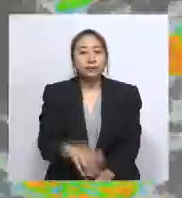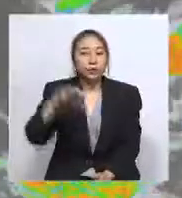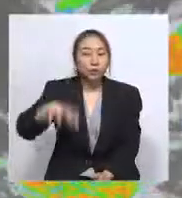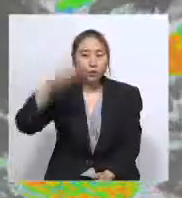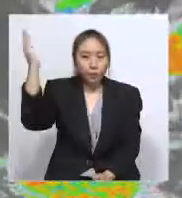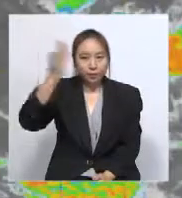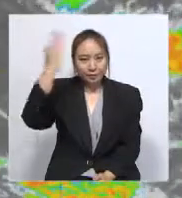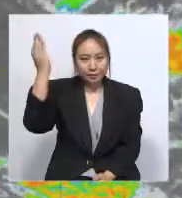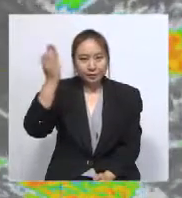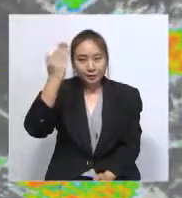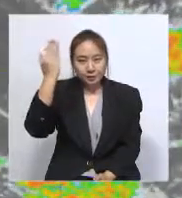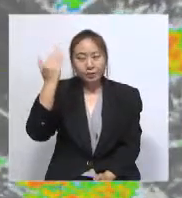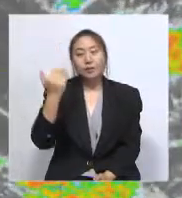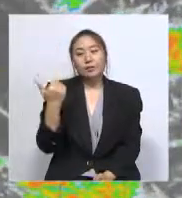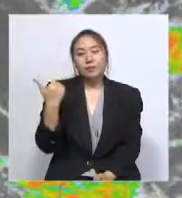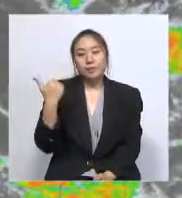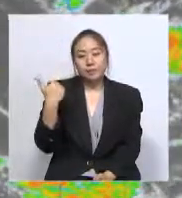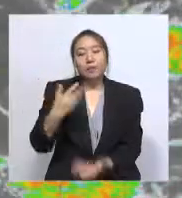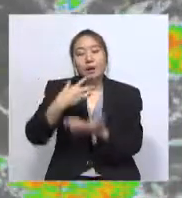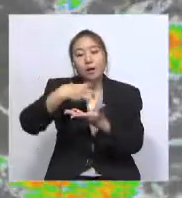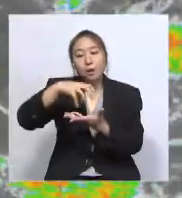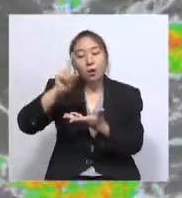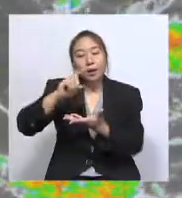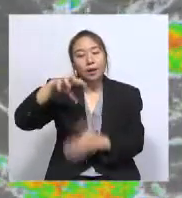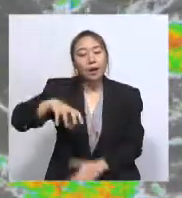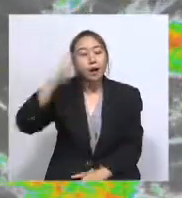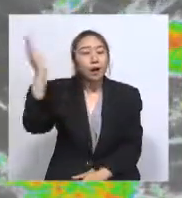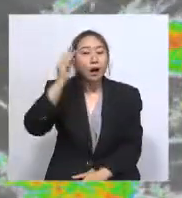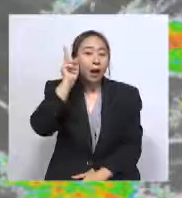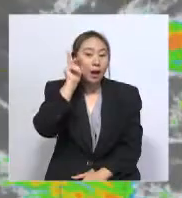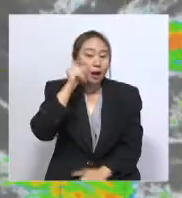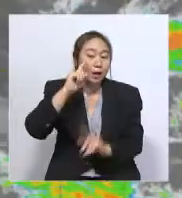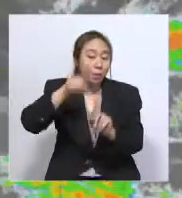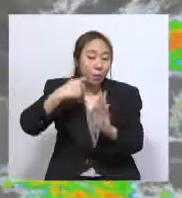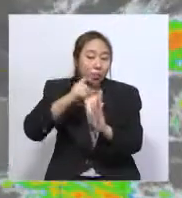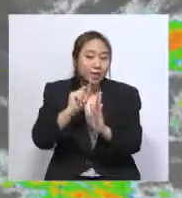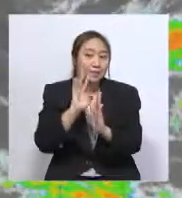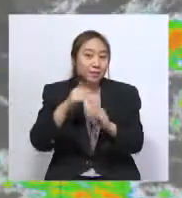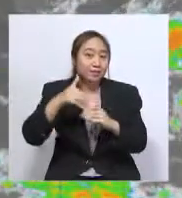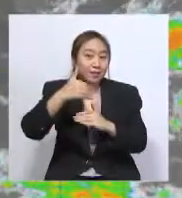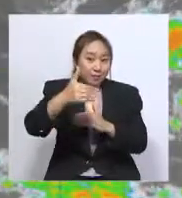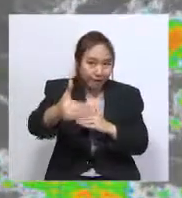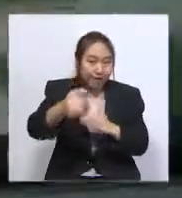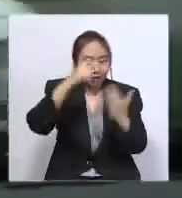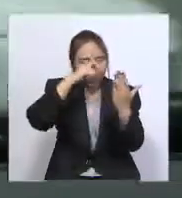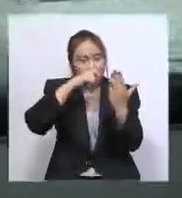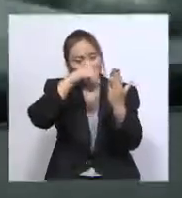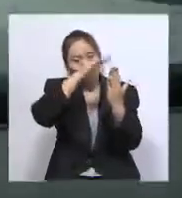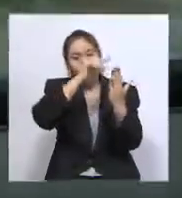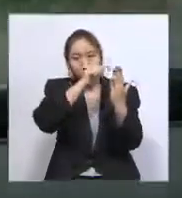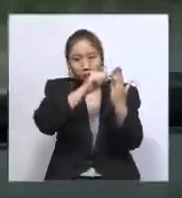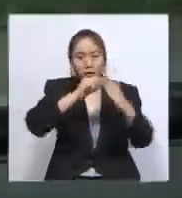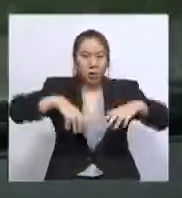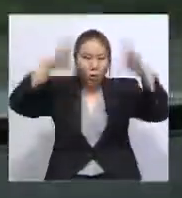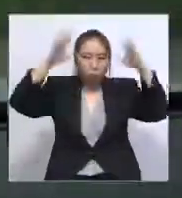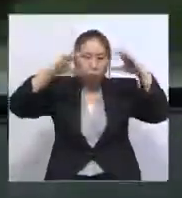ทางกรมอุตุนิยมวิทยานะครับก็ได้รายงานพยากรณ์อากาศ24ชั่วโมงข้างหน้านะครับบริเวณประเทศไทยตอนบนมีฝ